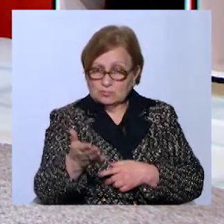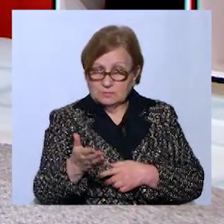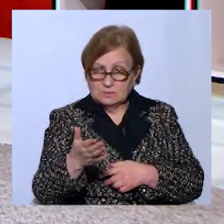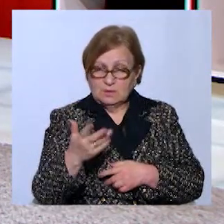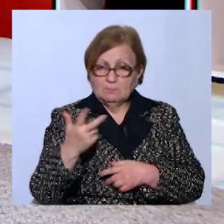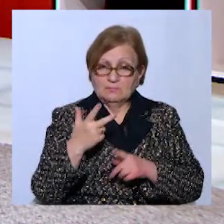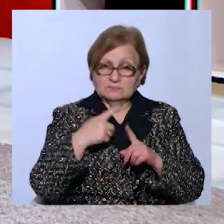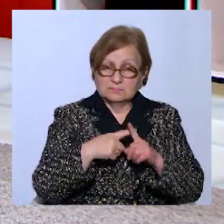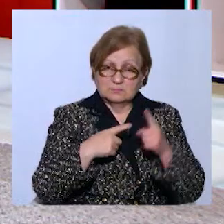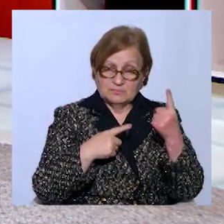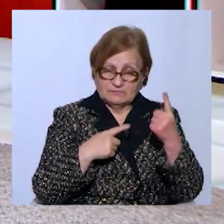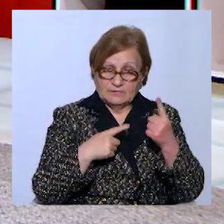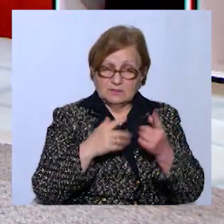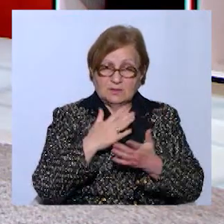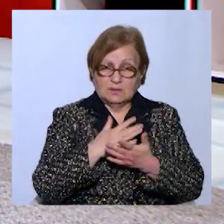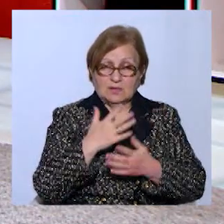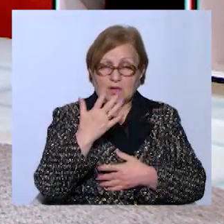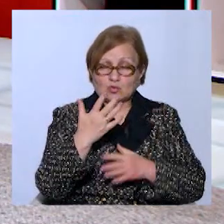მესამეს დამატებული პირველი არის